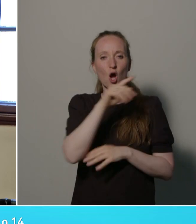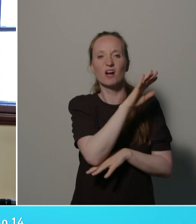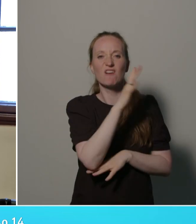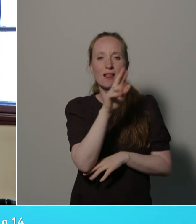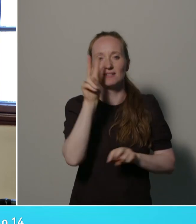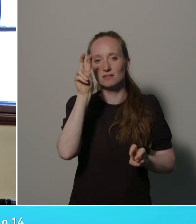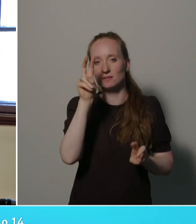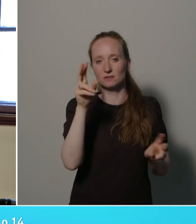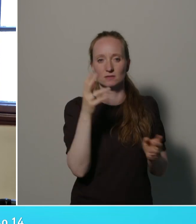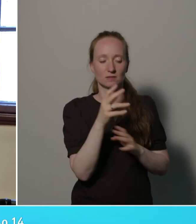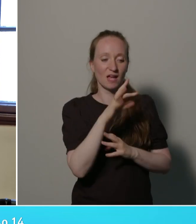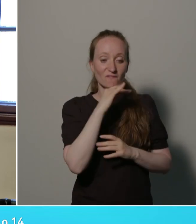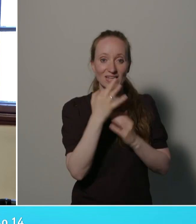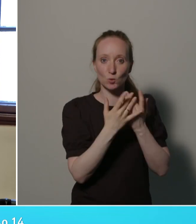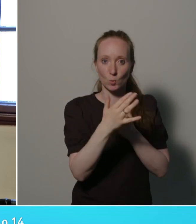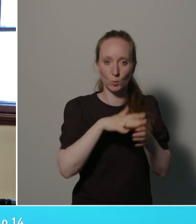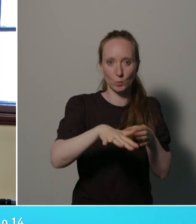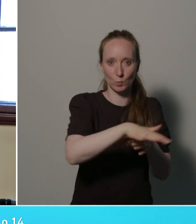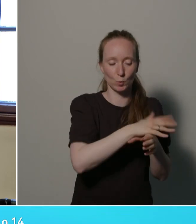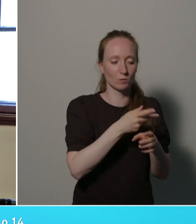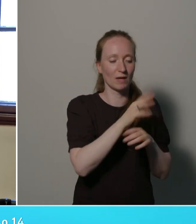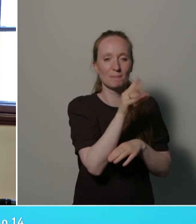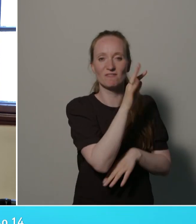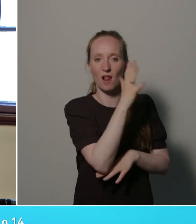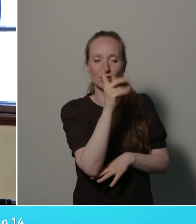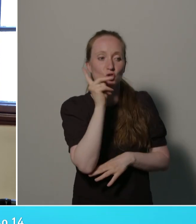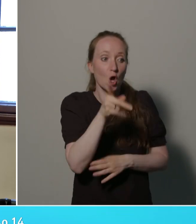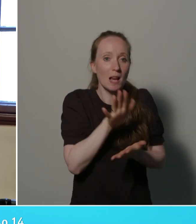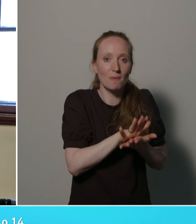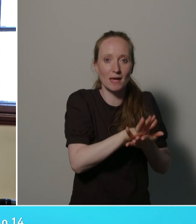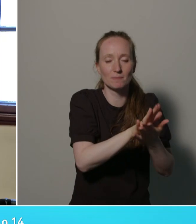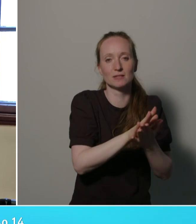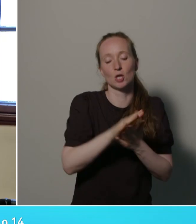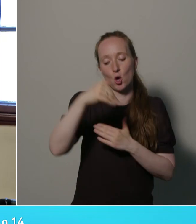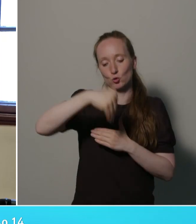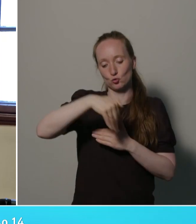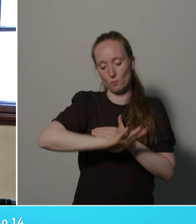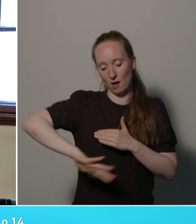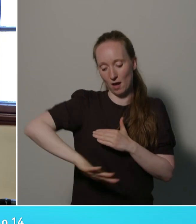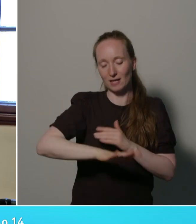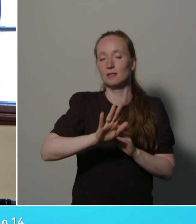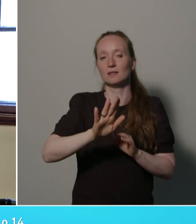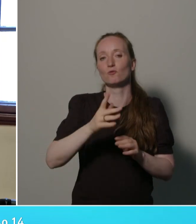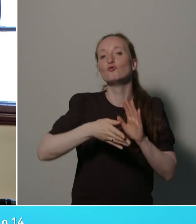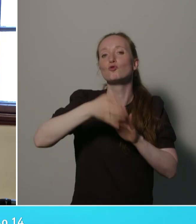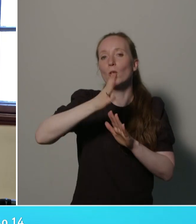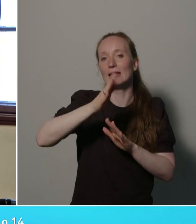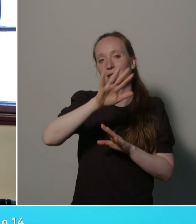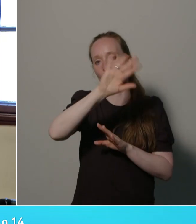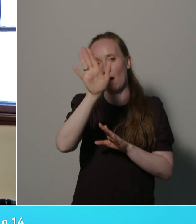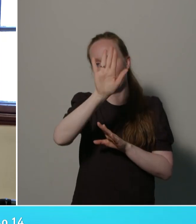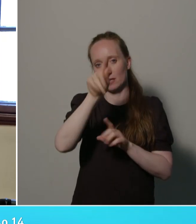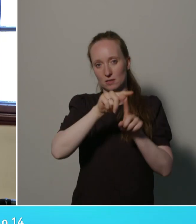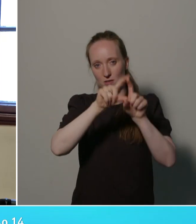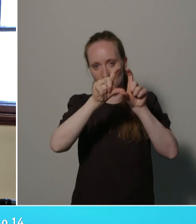weitgehender Erhalt der bewaldeten Grünflächen auch geschehen im südlichen Bereich, im nördlichen Bereich meine ich. Und gerade